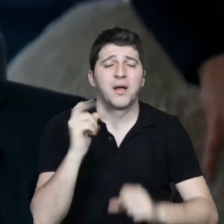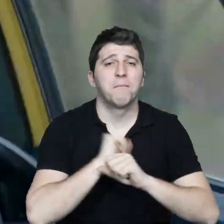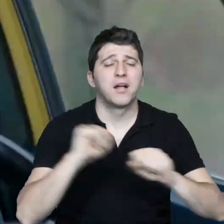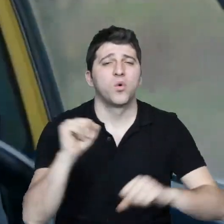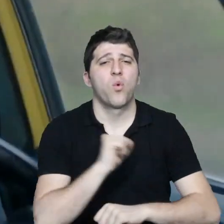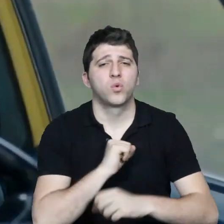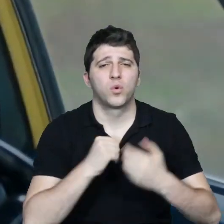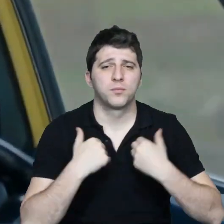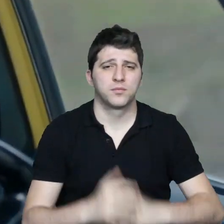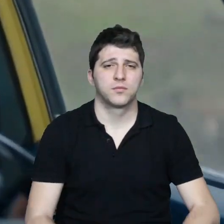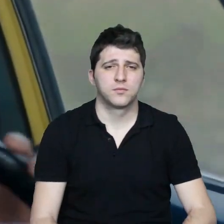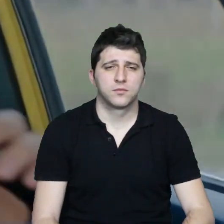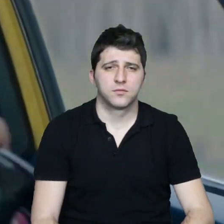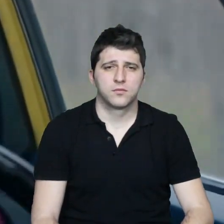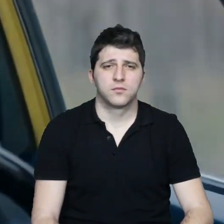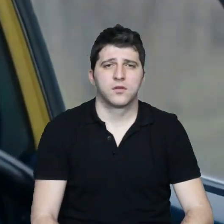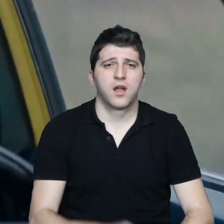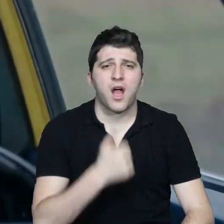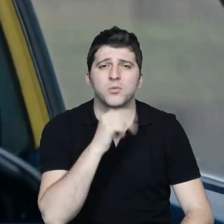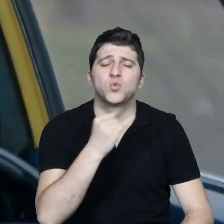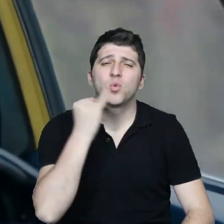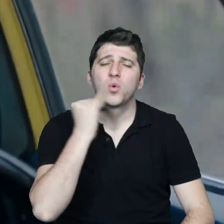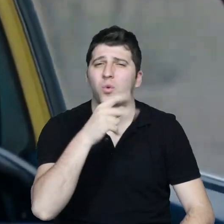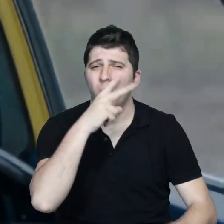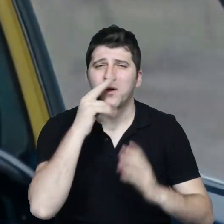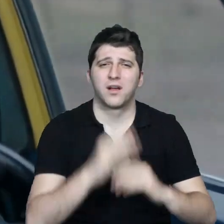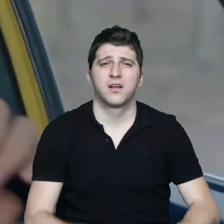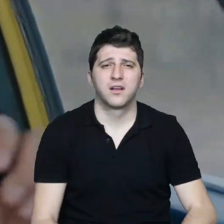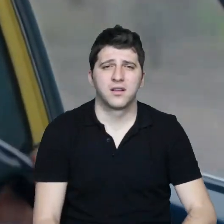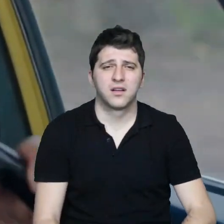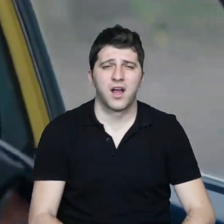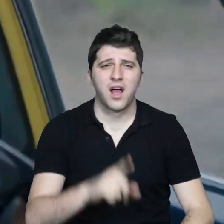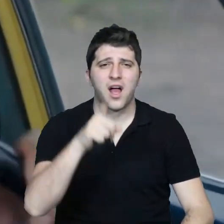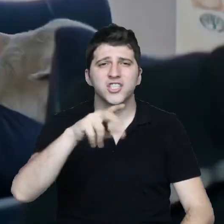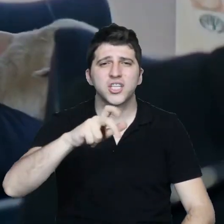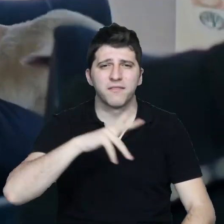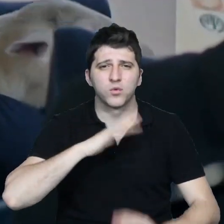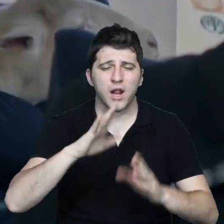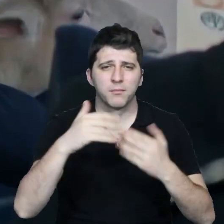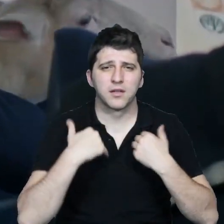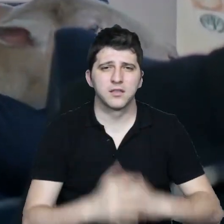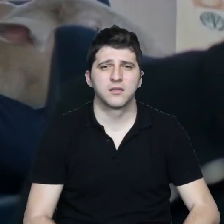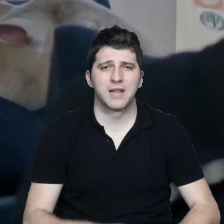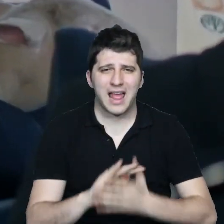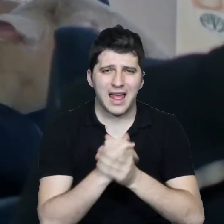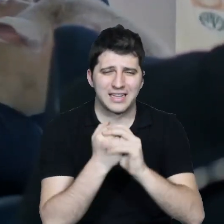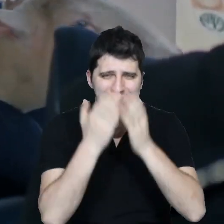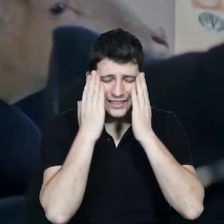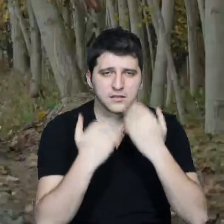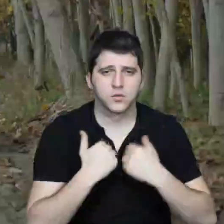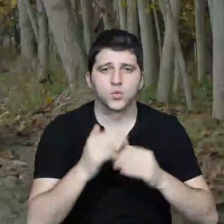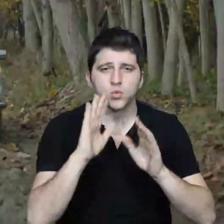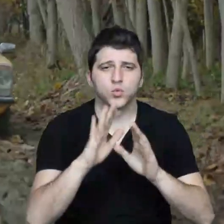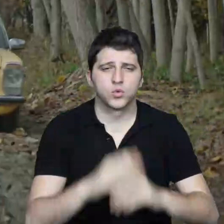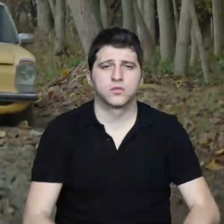diye korkuyorum ha. Abi çok kötü hakikaten ya. Ah şurada çeşme var, duralım mı? Bir elimizi yüzümüzü yıkarız. Dur